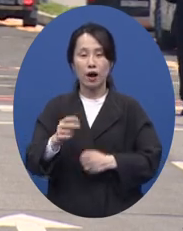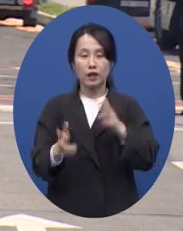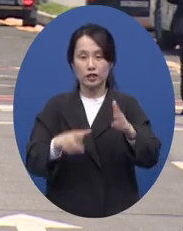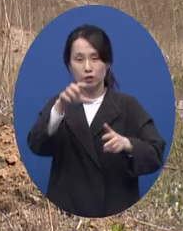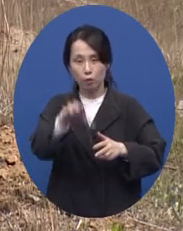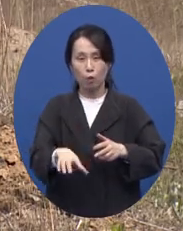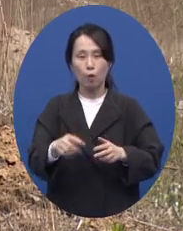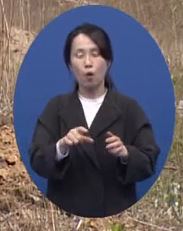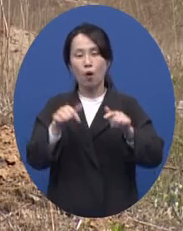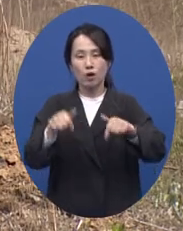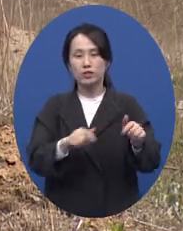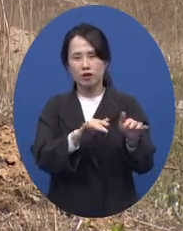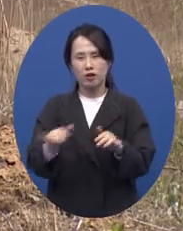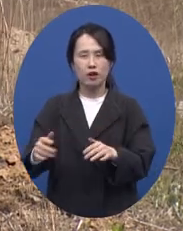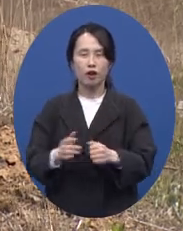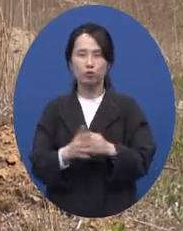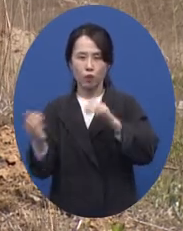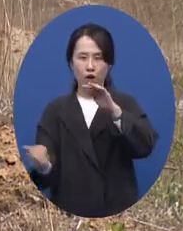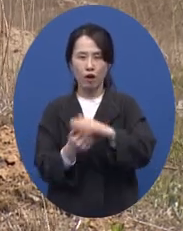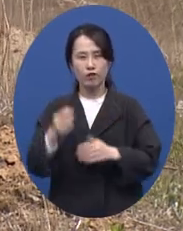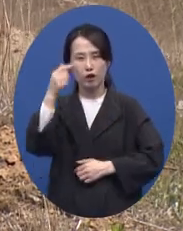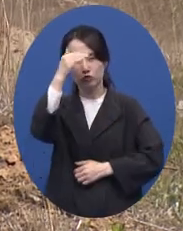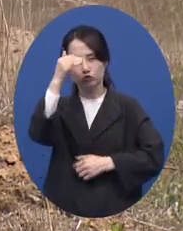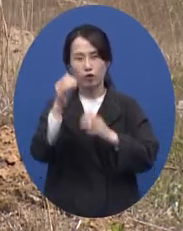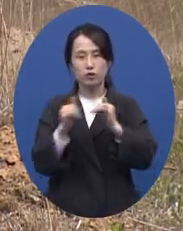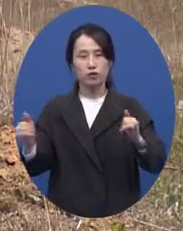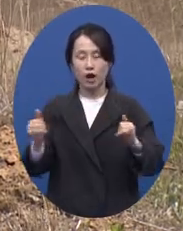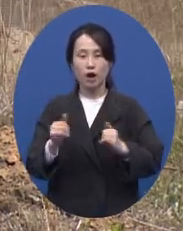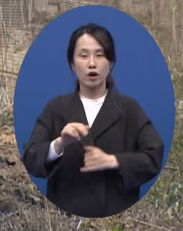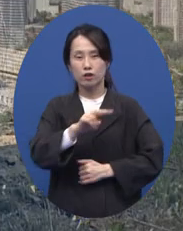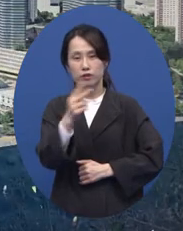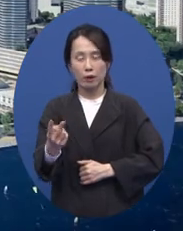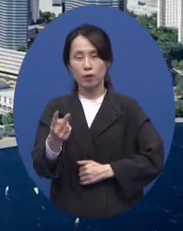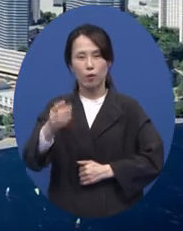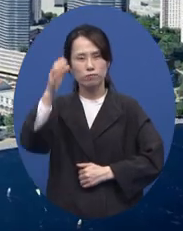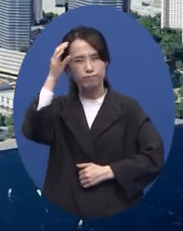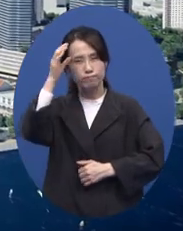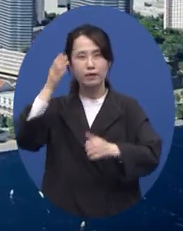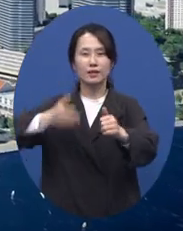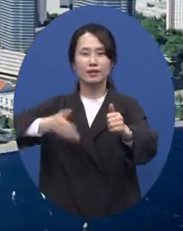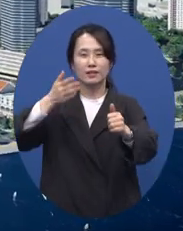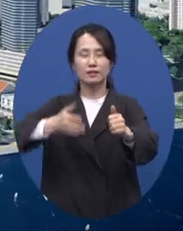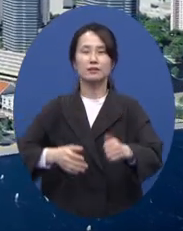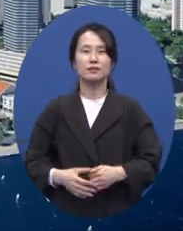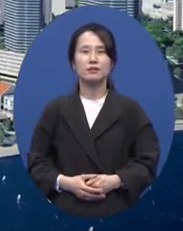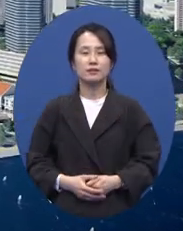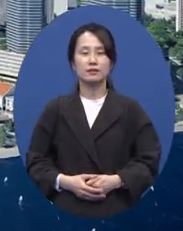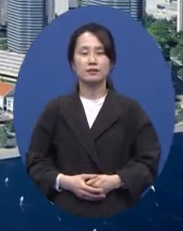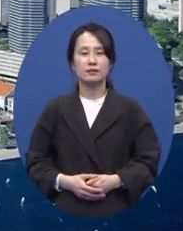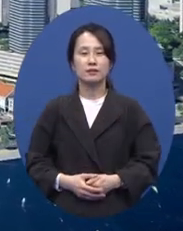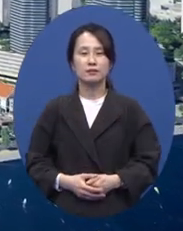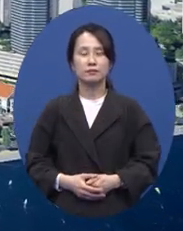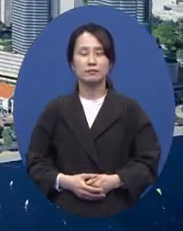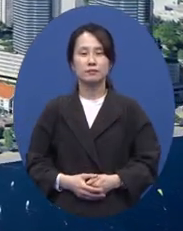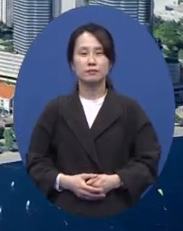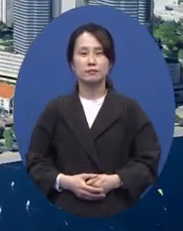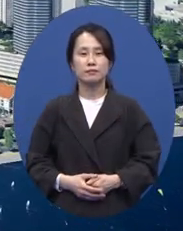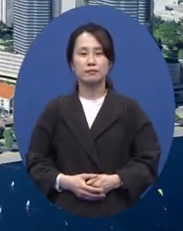말 그대로 서해안 초대 해양 관광 메카로 탈바꿈 할 전망입니다 경기 gtv 1선 줍니다